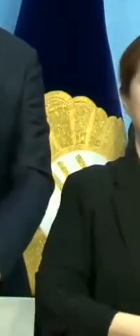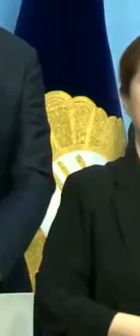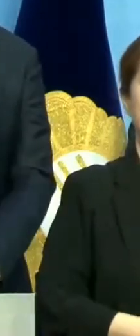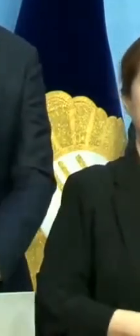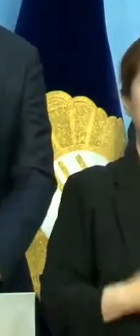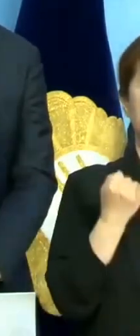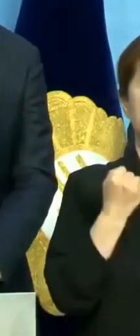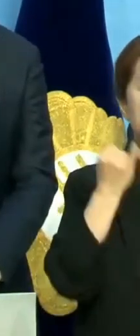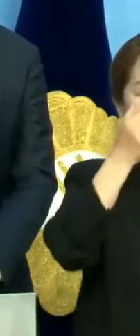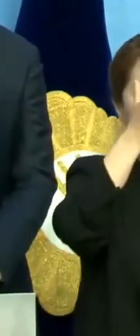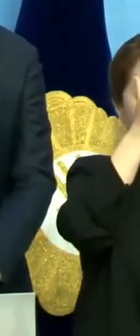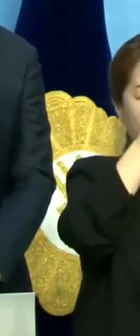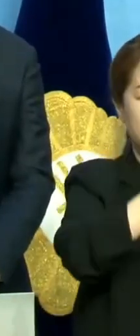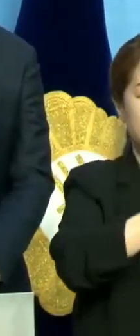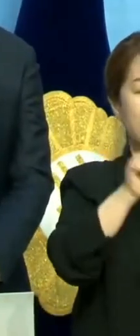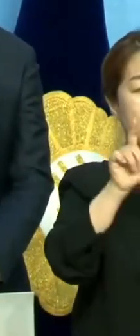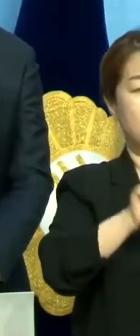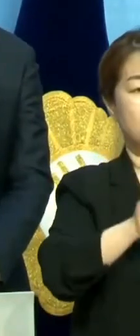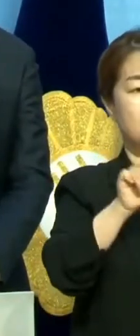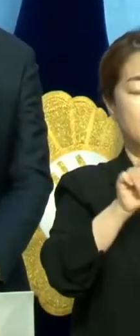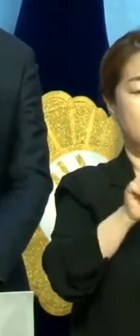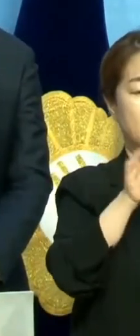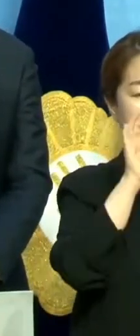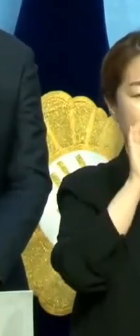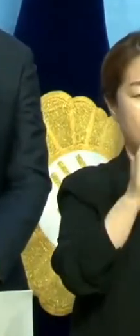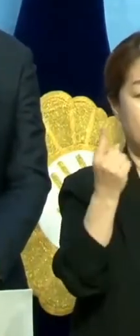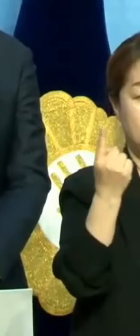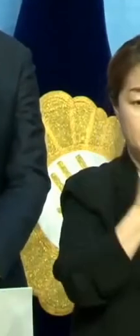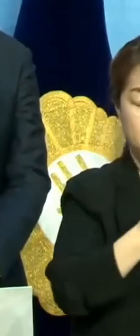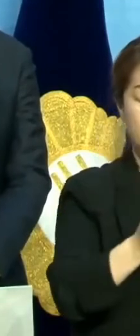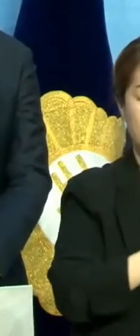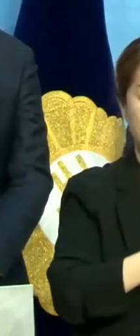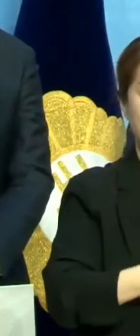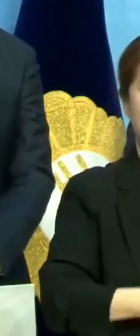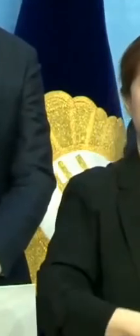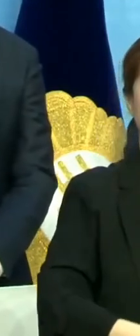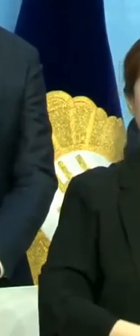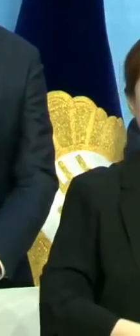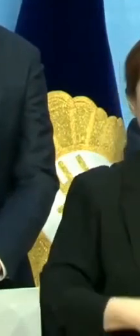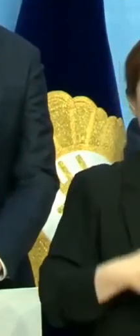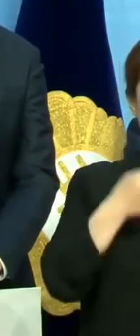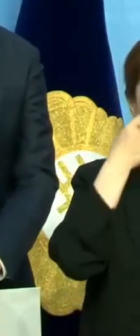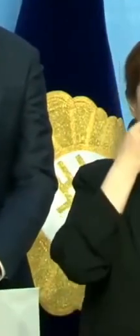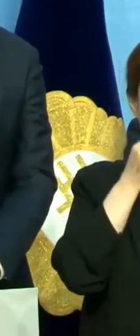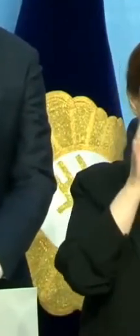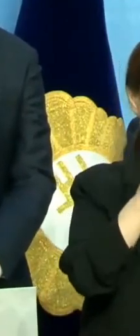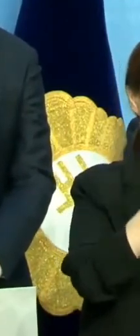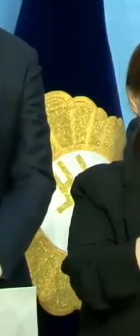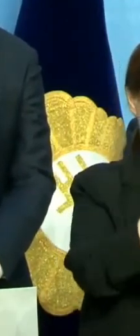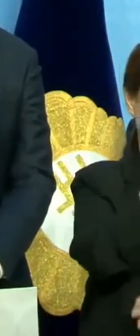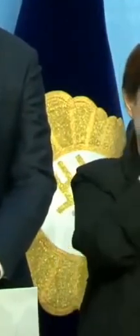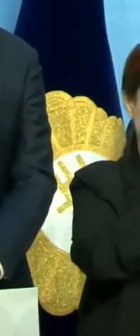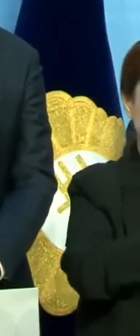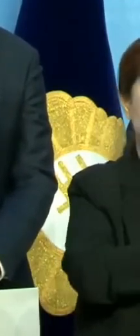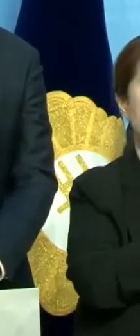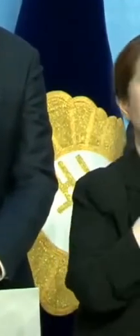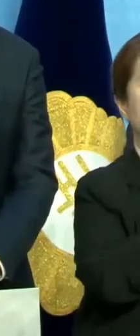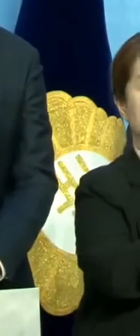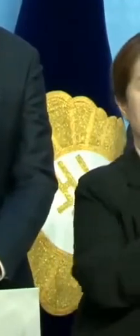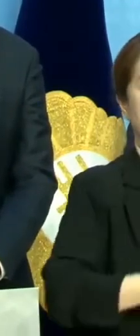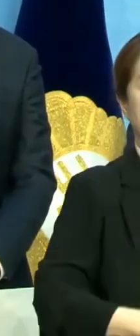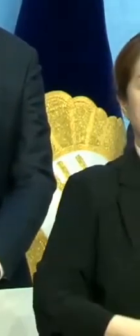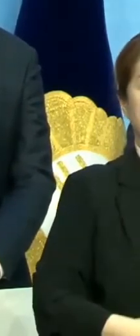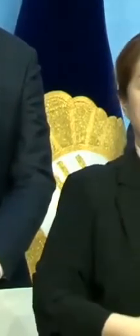누나의 마지막 모습을 보고 왔는데 엄마가 안 봤으면 좋겠다고